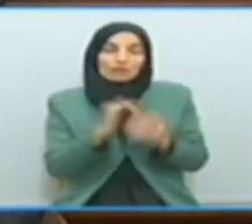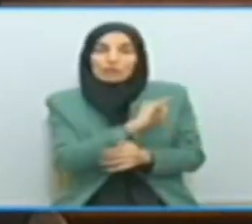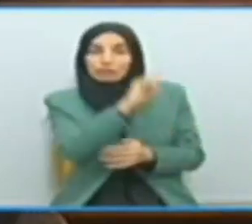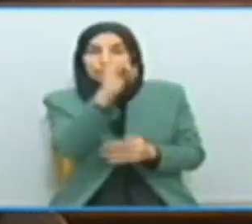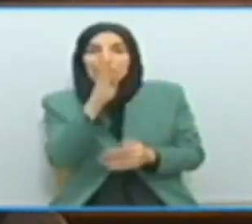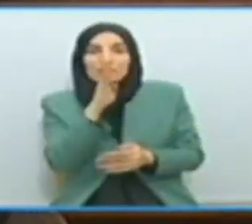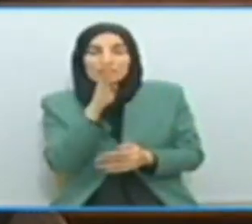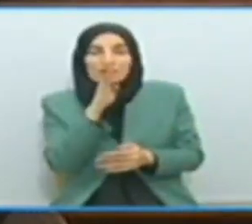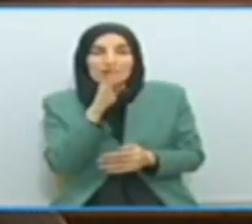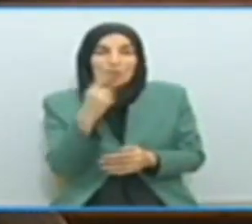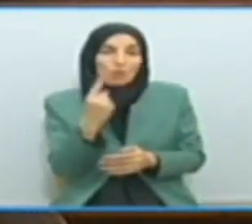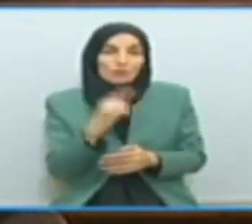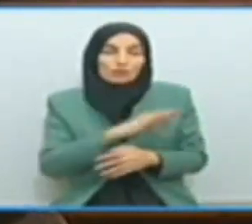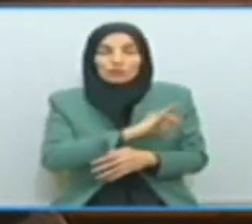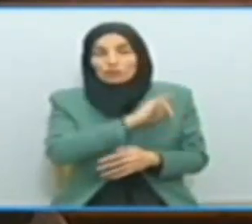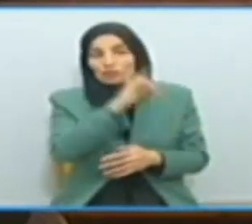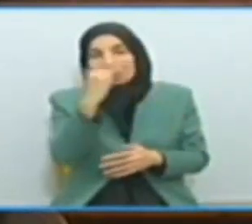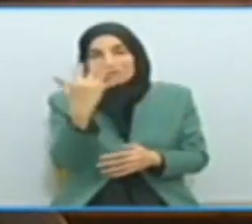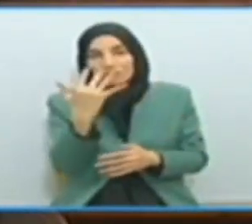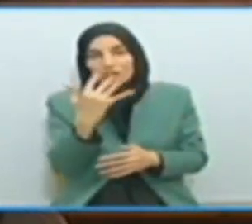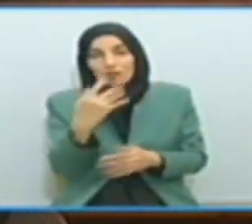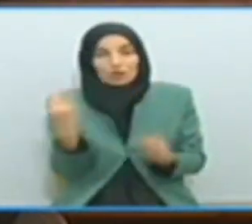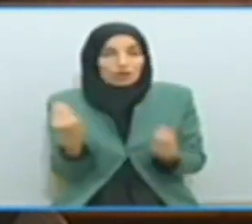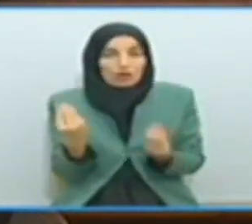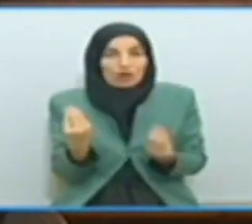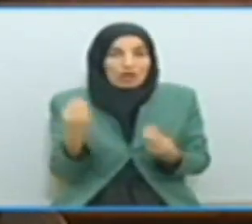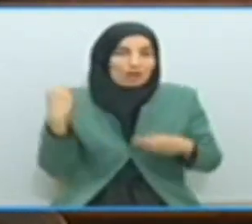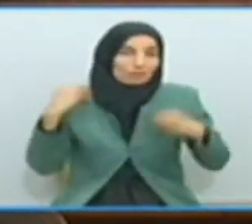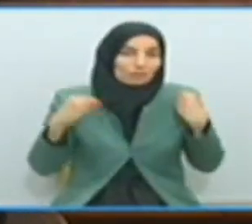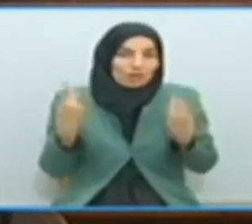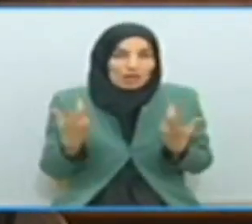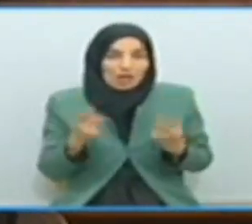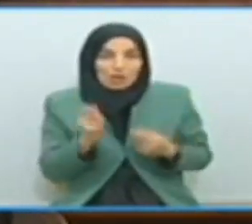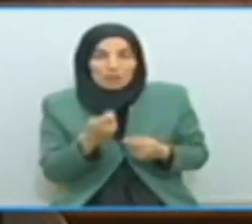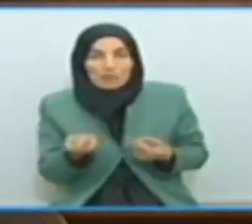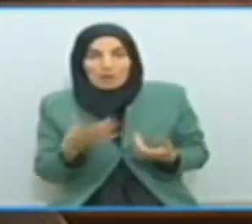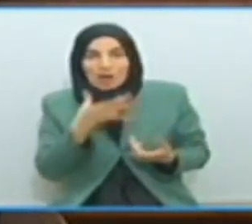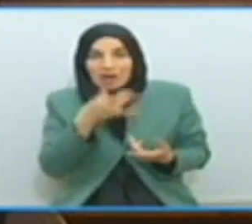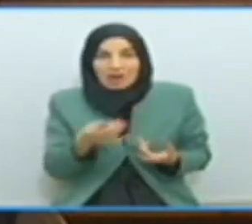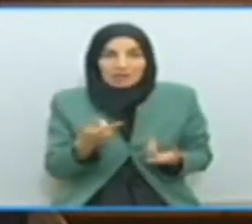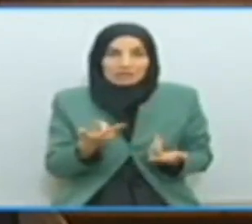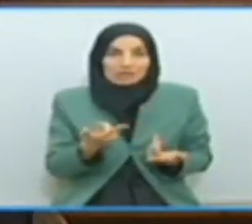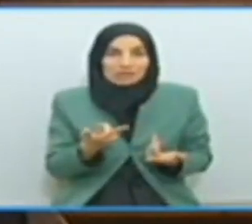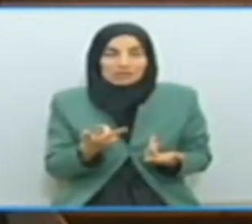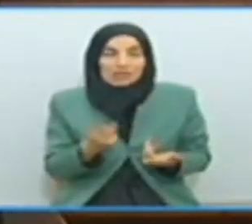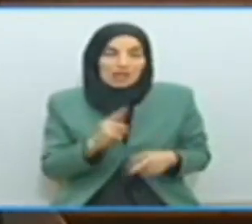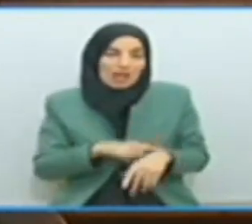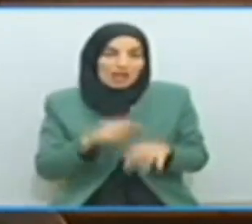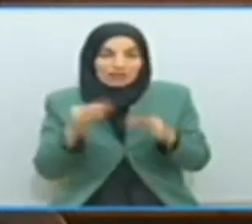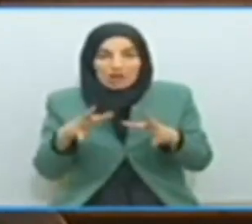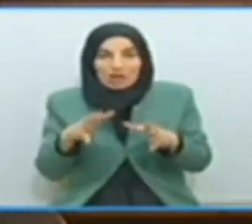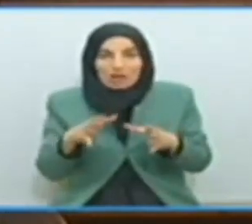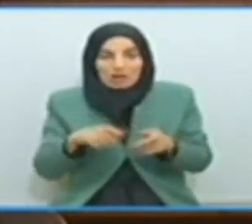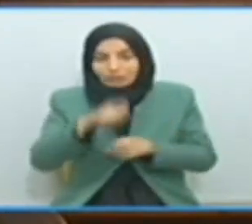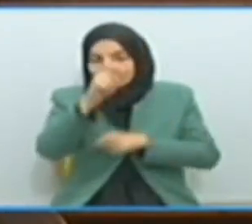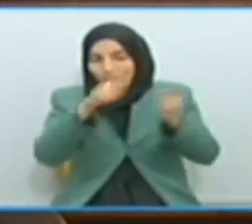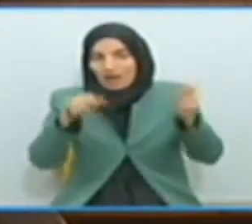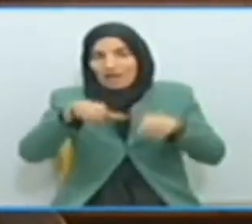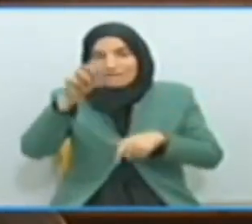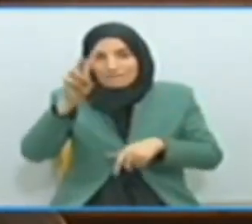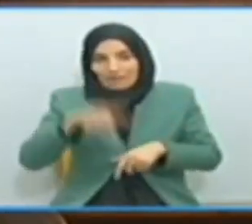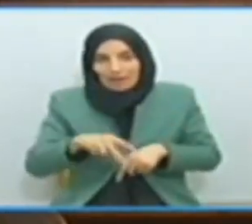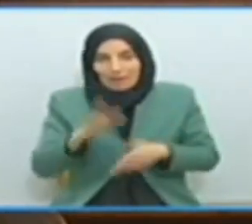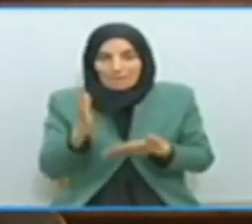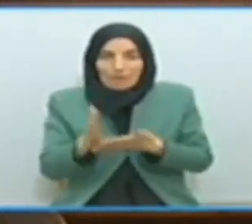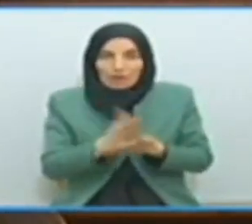يتسلى وقتاش يلعب وقتاش يدير الرياضة وقتاش يعني أليس يعني من ألم يحن الوقت يعني لتقييم حقيقي